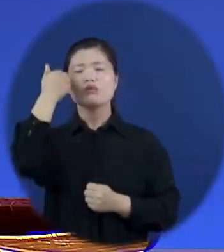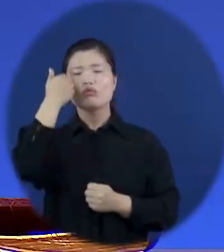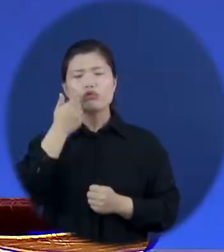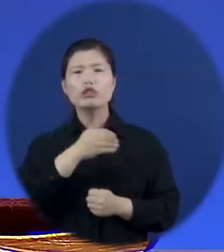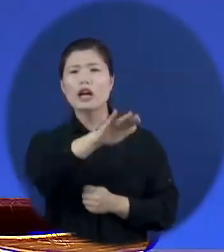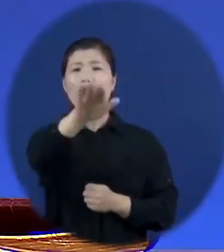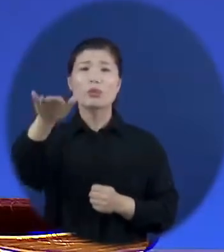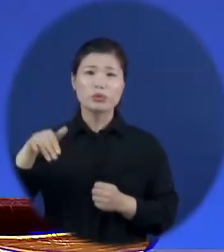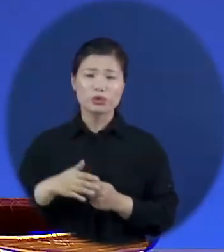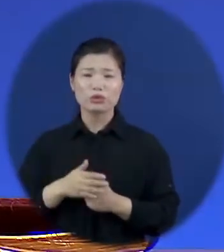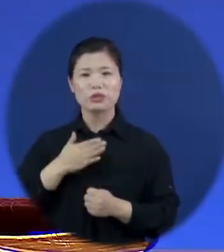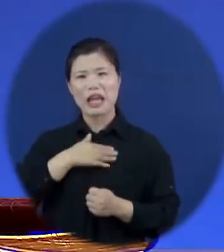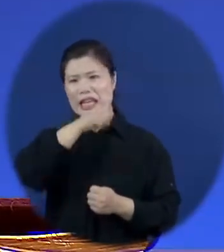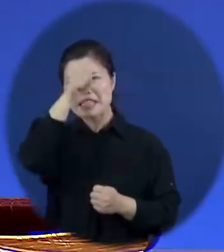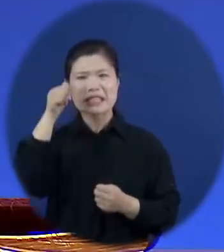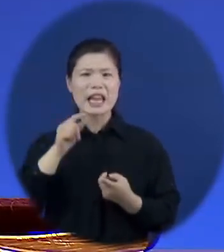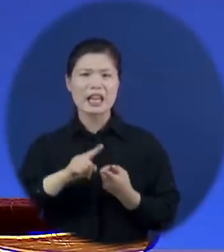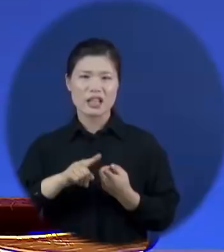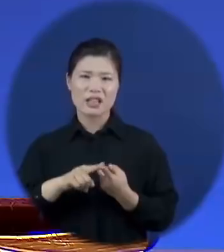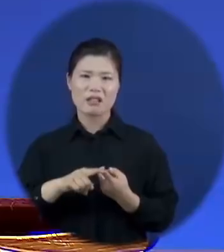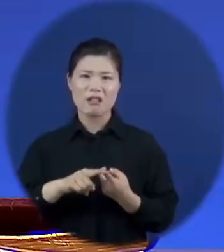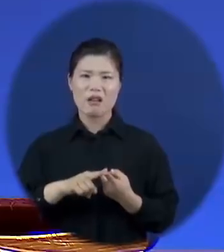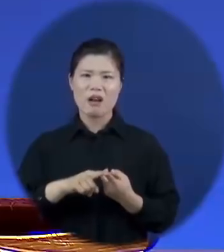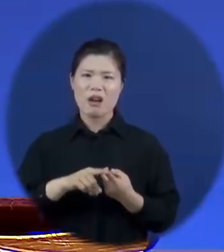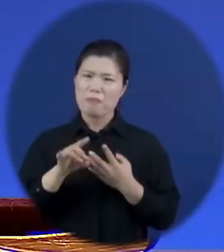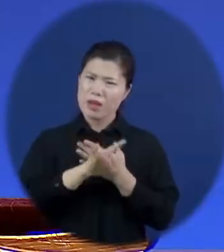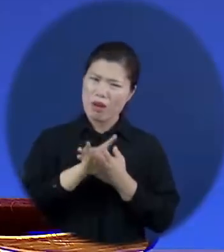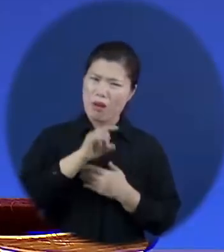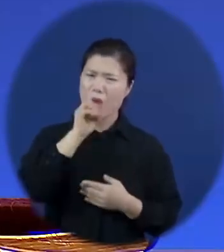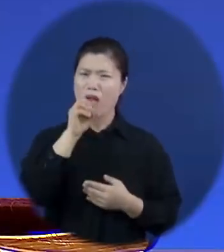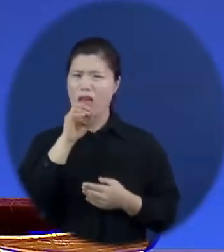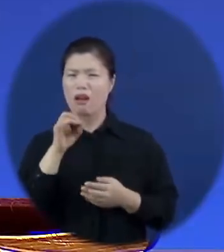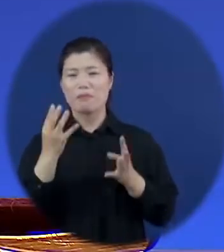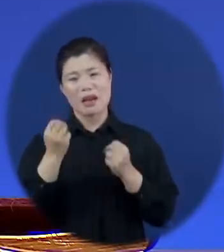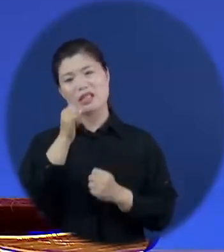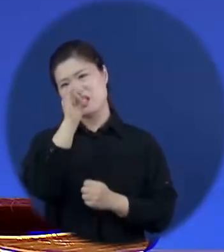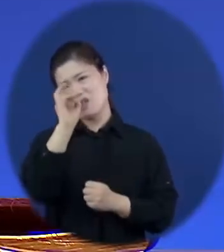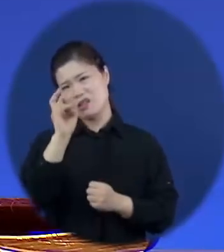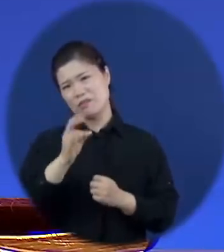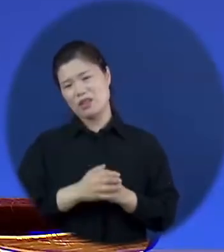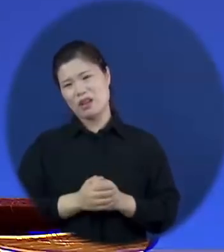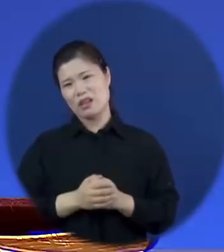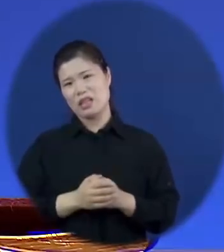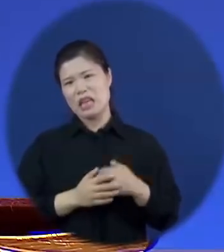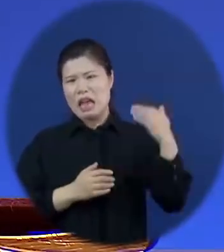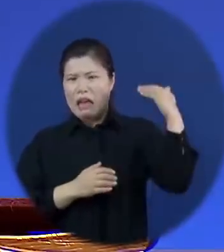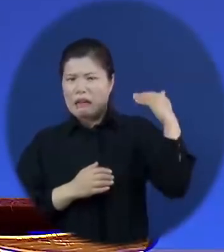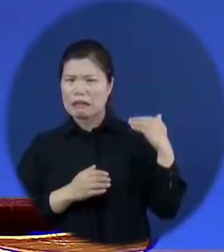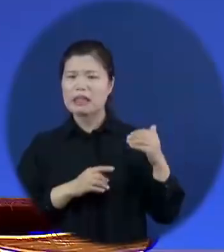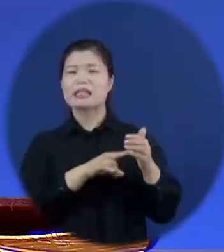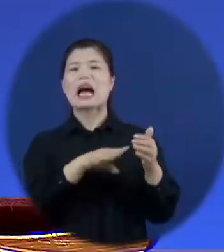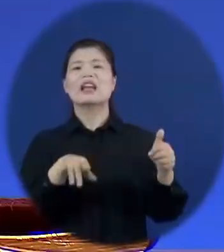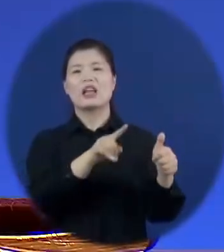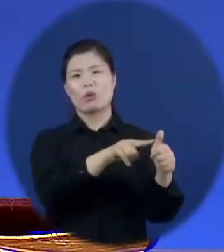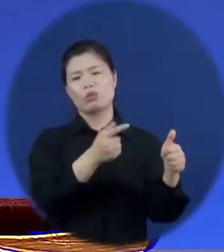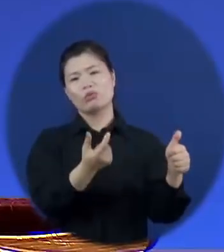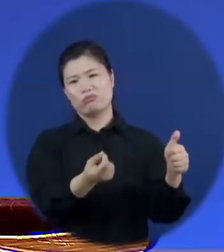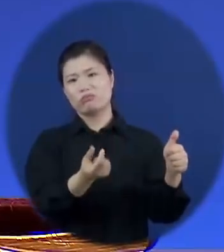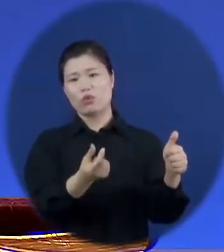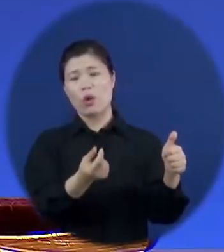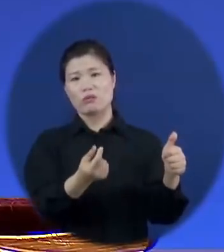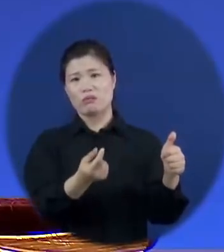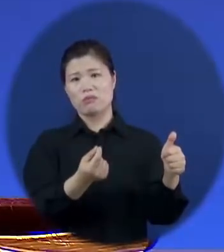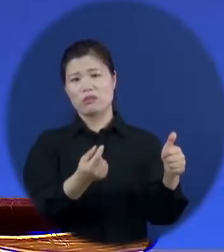내 인생이 이렇게 된 데에 대해서 할 말들이 있을 것입니다. 삭개오 역시 할 말이 있었다고 저는